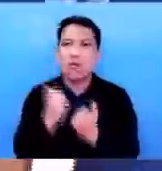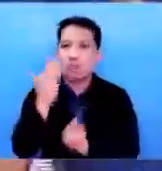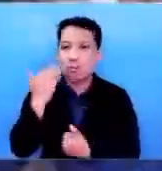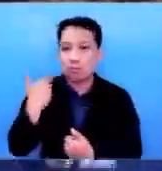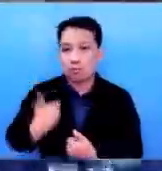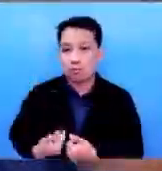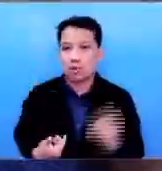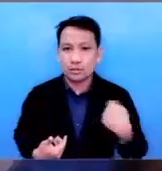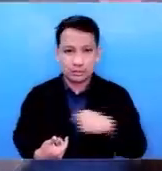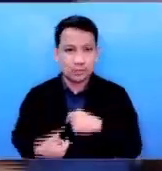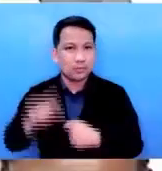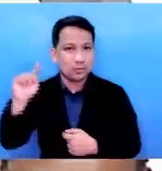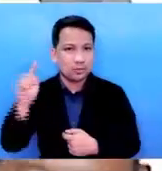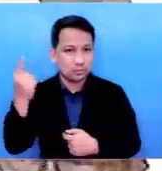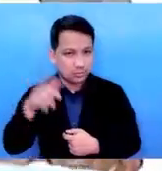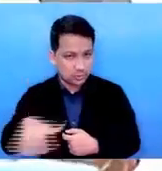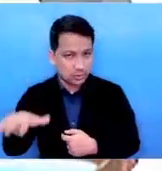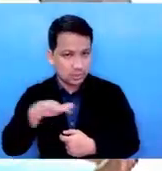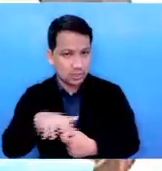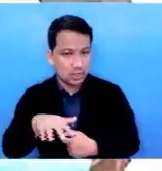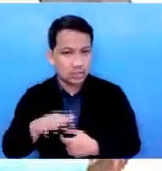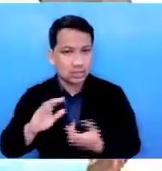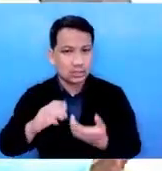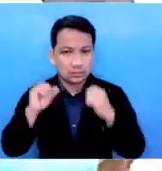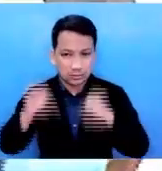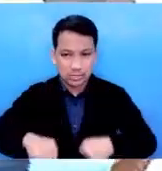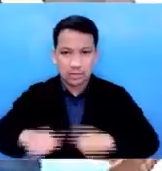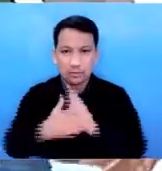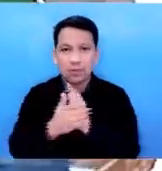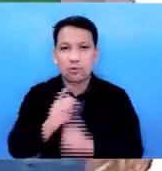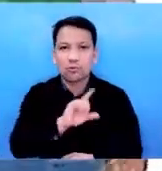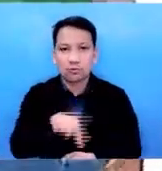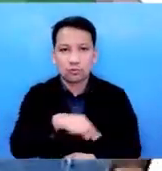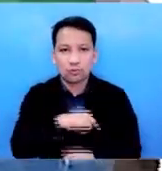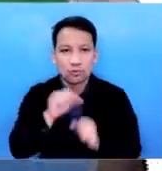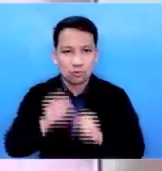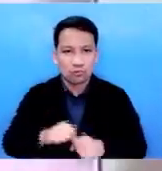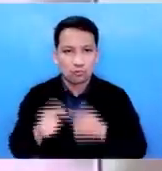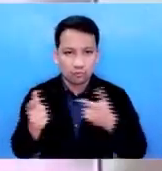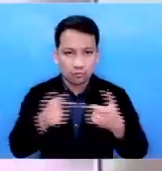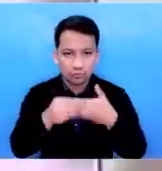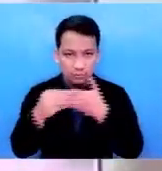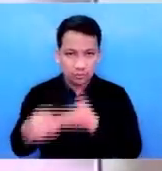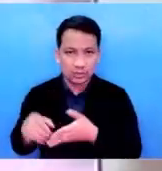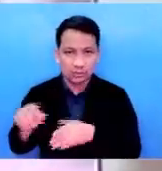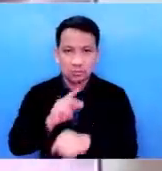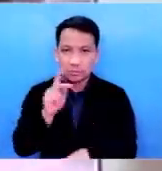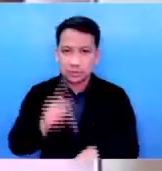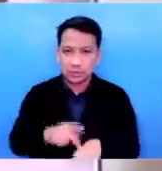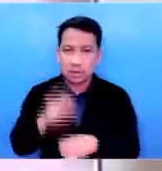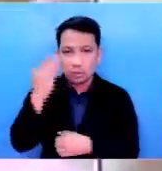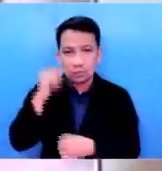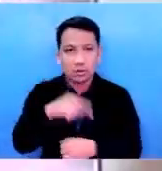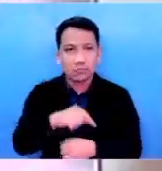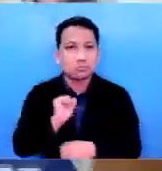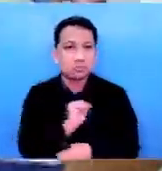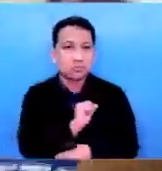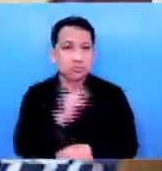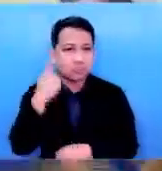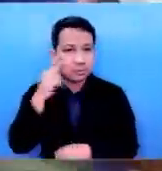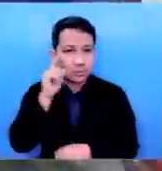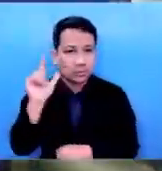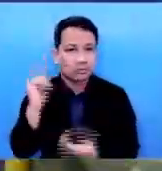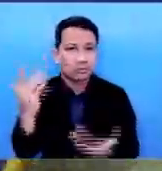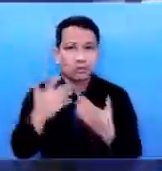ang nangunguna pagdating sa kakayahan at kwalifikasyon mamuno sa ating bansa. Para kay Senator Ping Lacson,